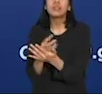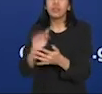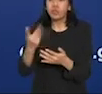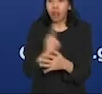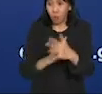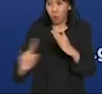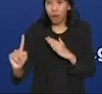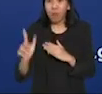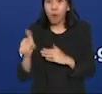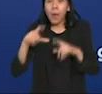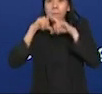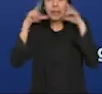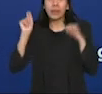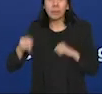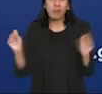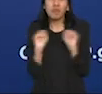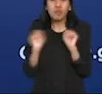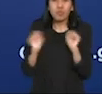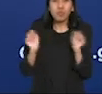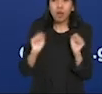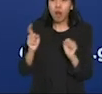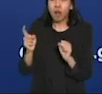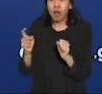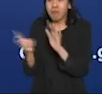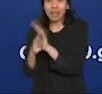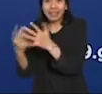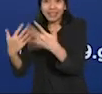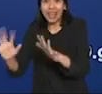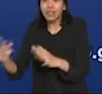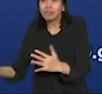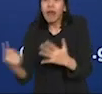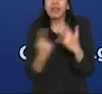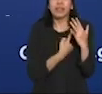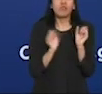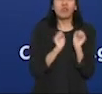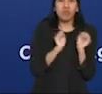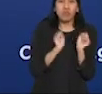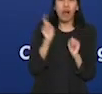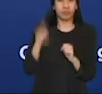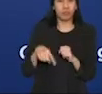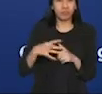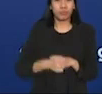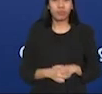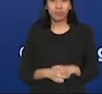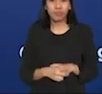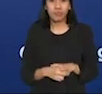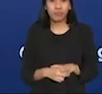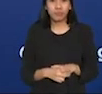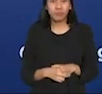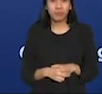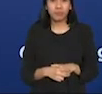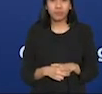kembali kerumah apabila kepentingan tersebut yang tidak bisa dihindari sudah diselesaikan Hai